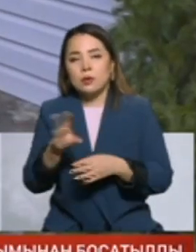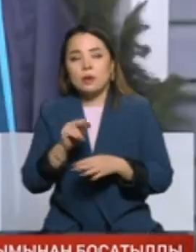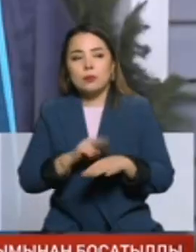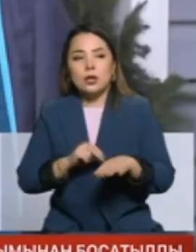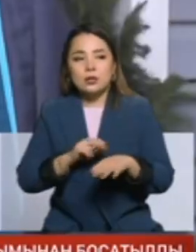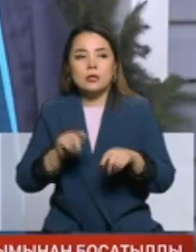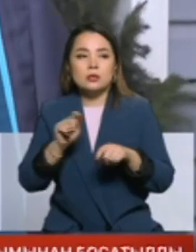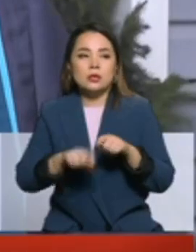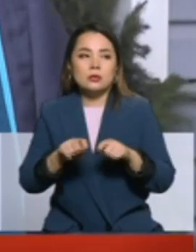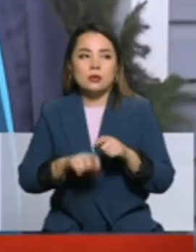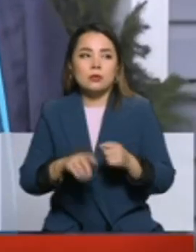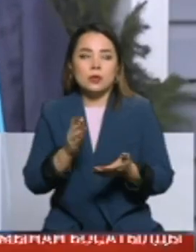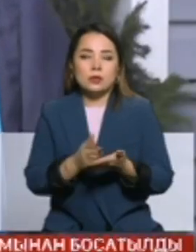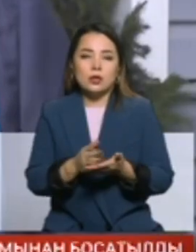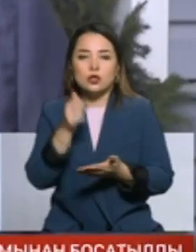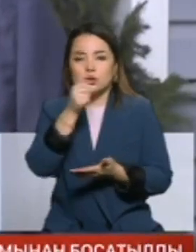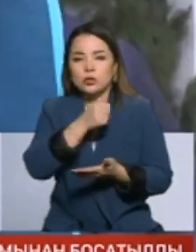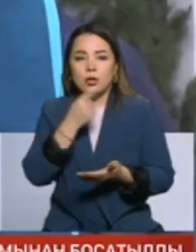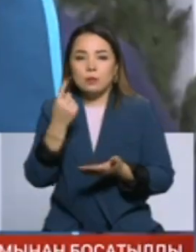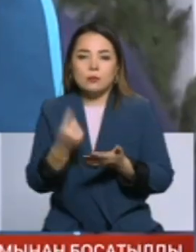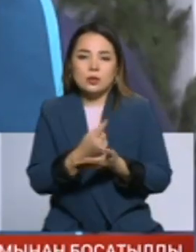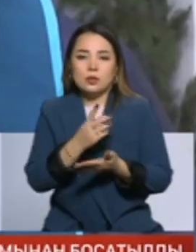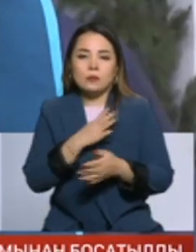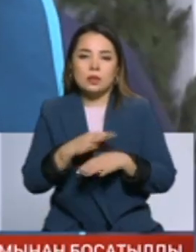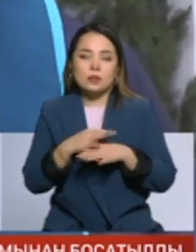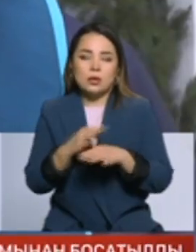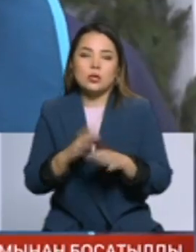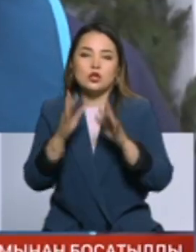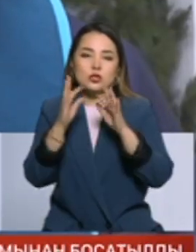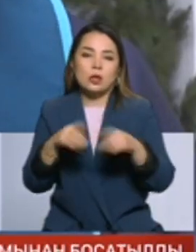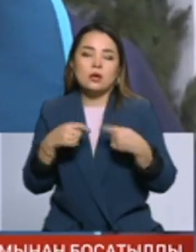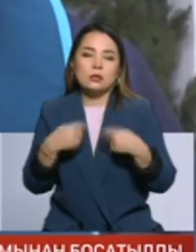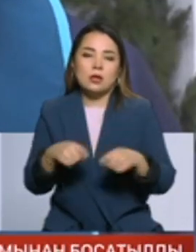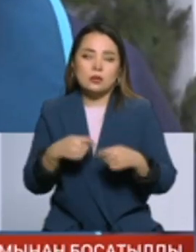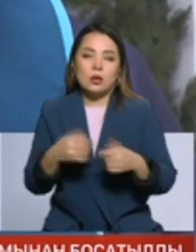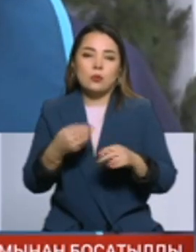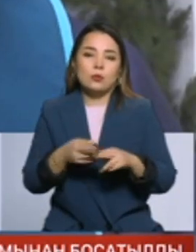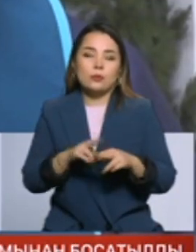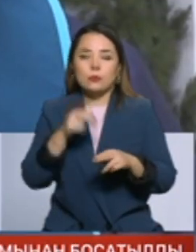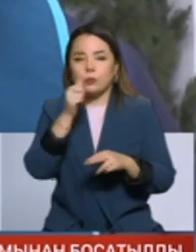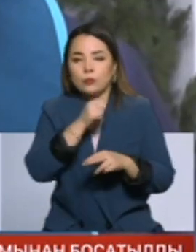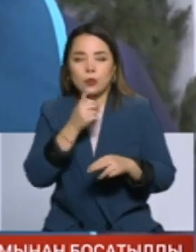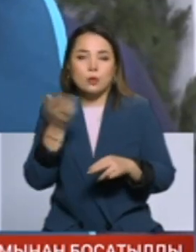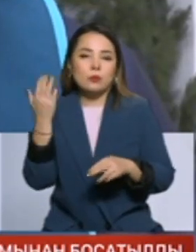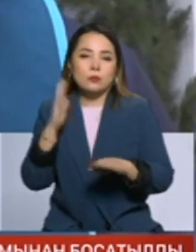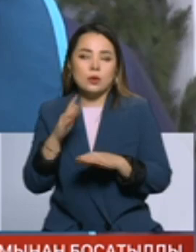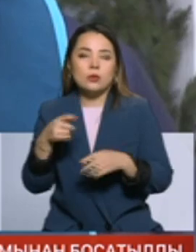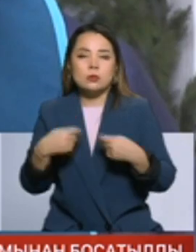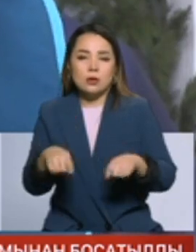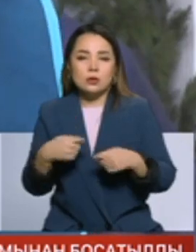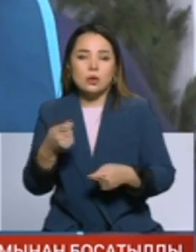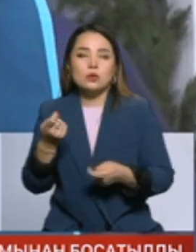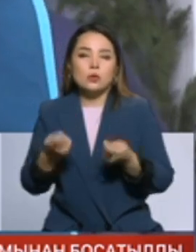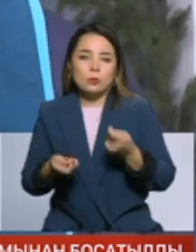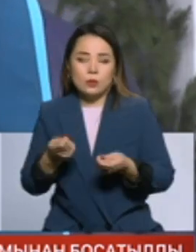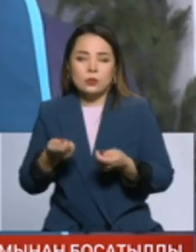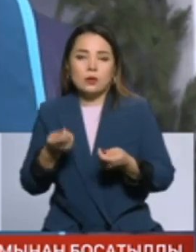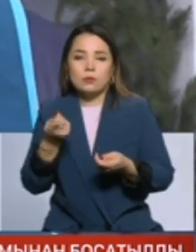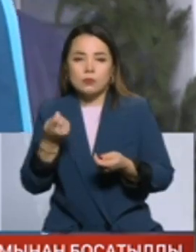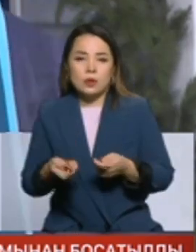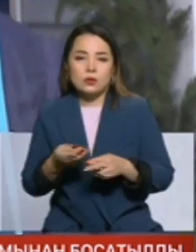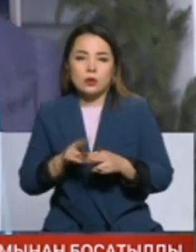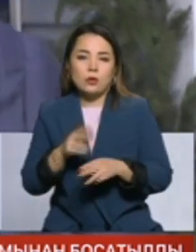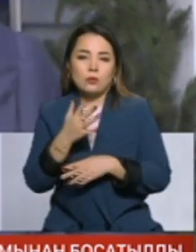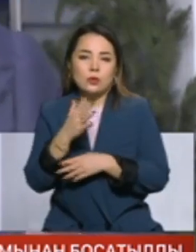тексереді. Жылына бір рет қана Шырша саудасын жасаймыз, бірақ биыл бұрынғыдай емес, сатылым өте төмен. Оның үстіне тек бұтақтарын